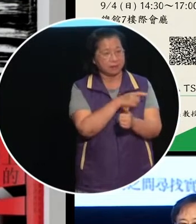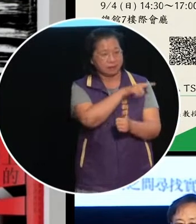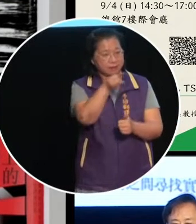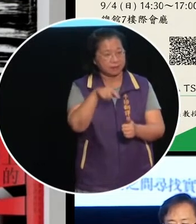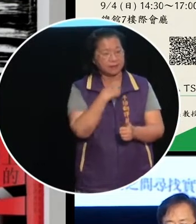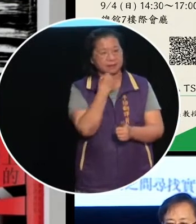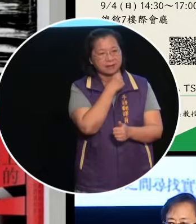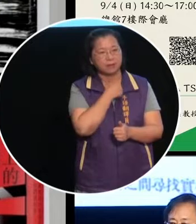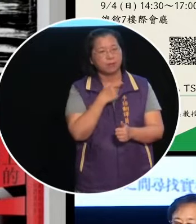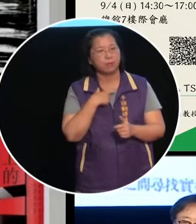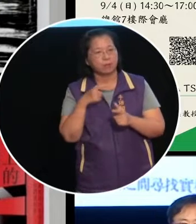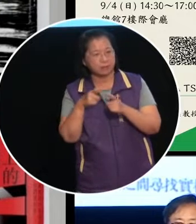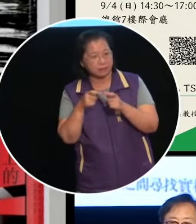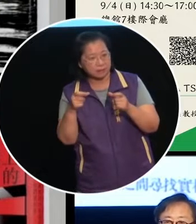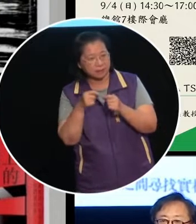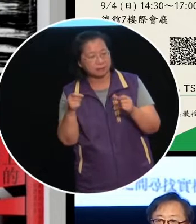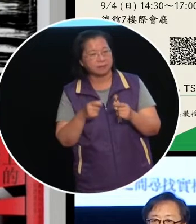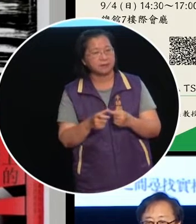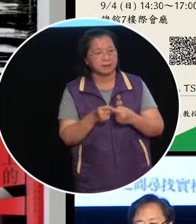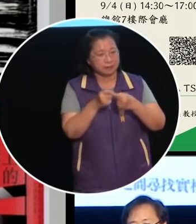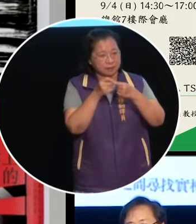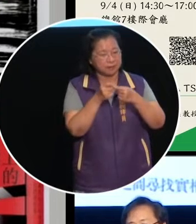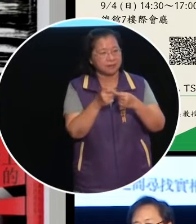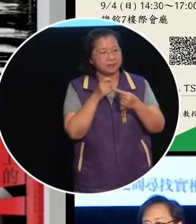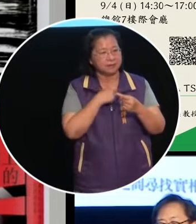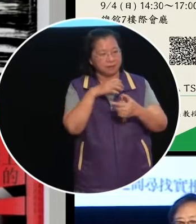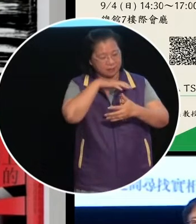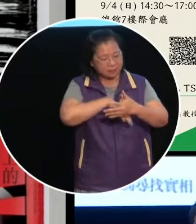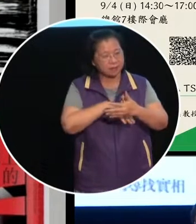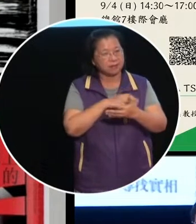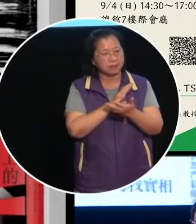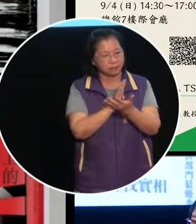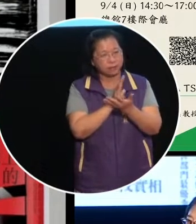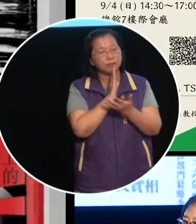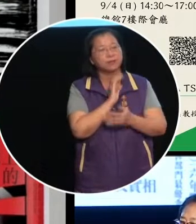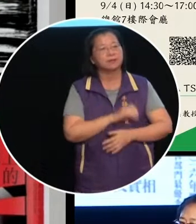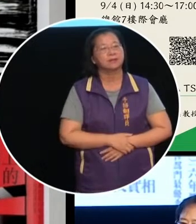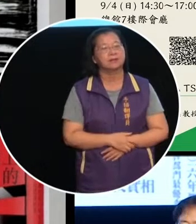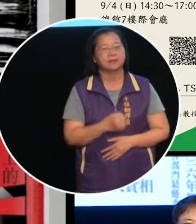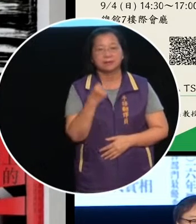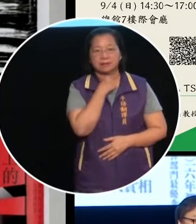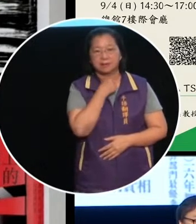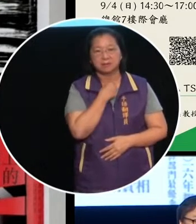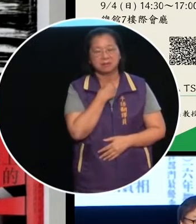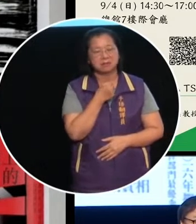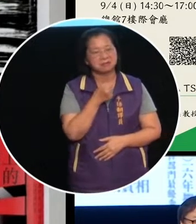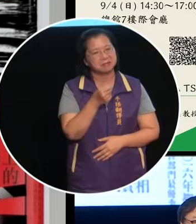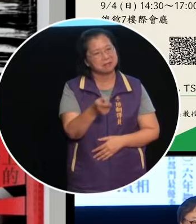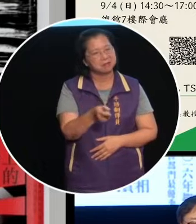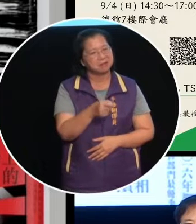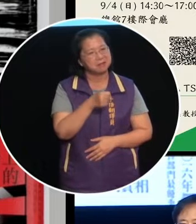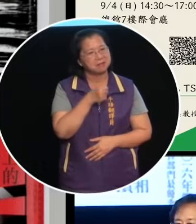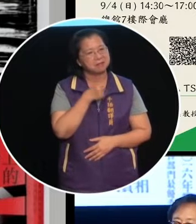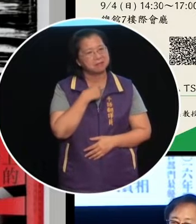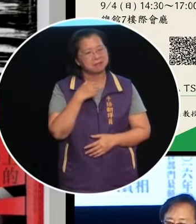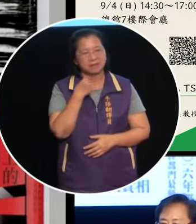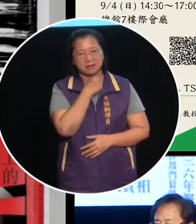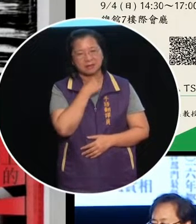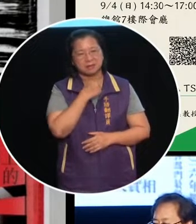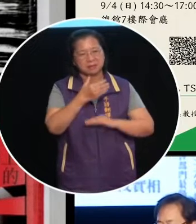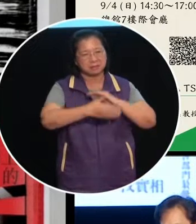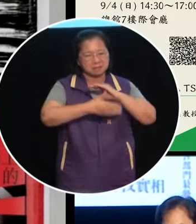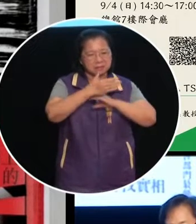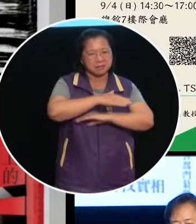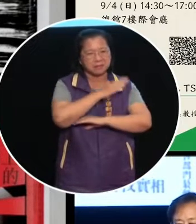们日本人的一个第一线的内容，因为有时候台湾的媒体我有一点不满意，介绍日本